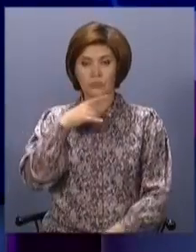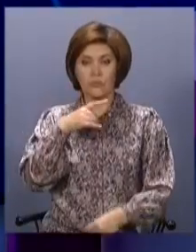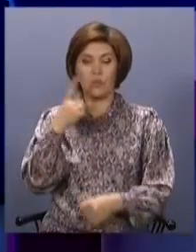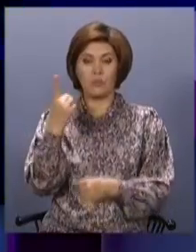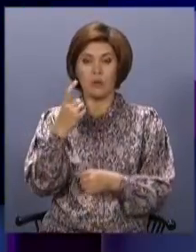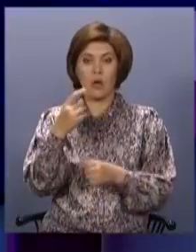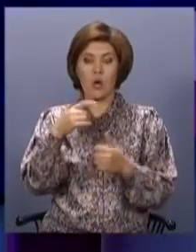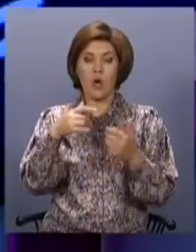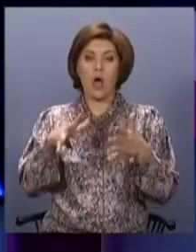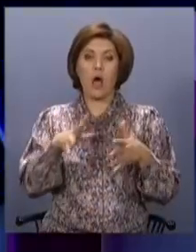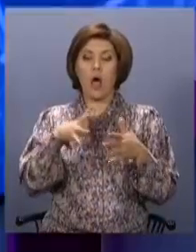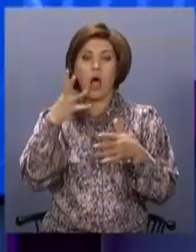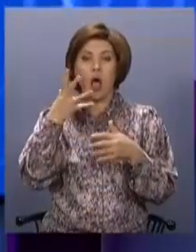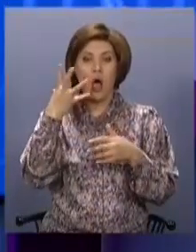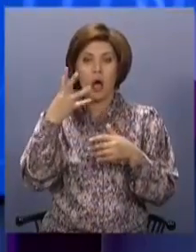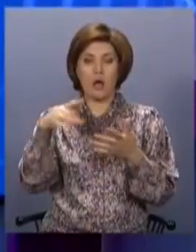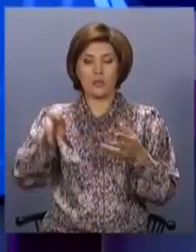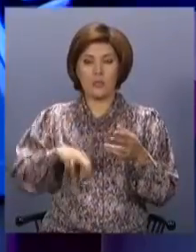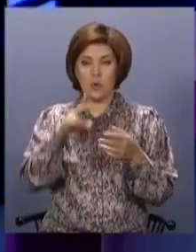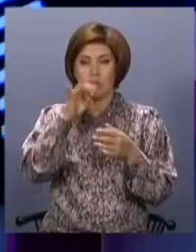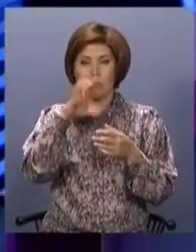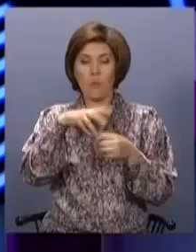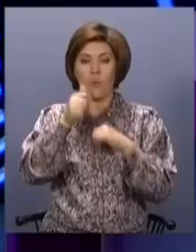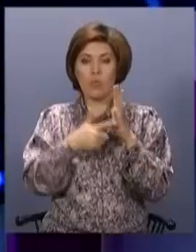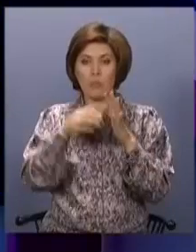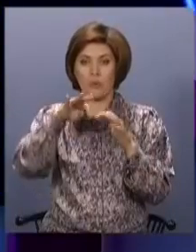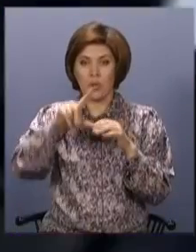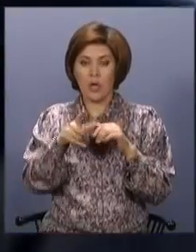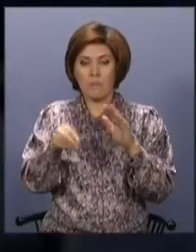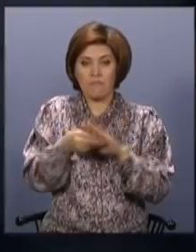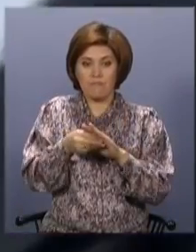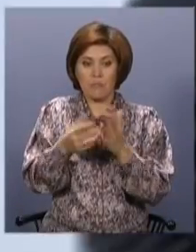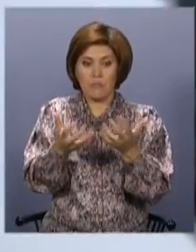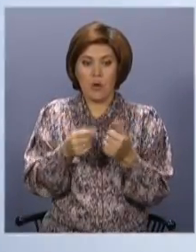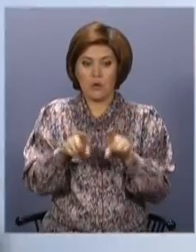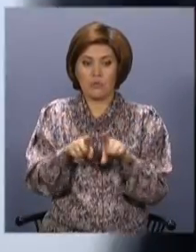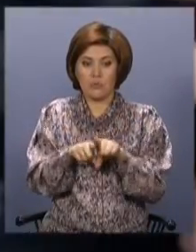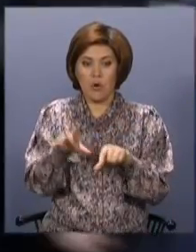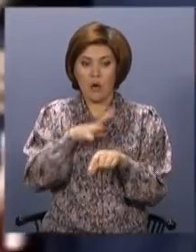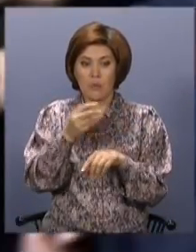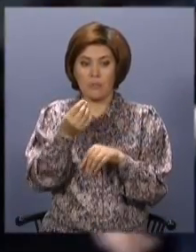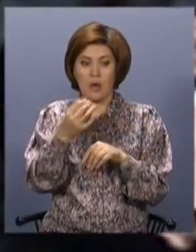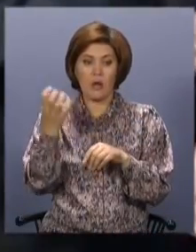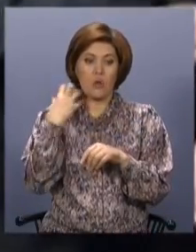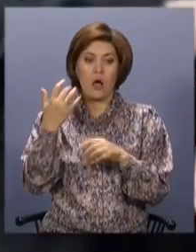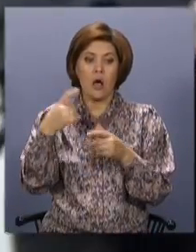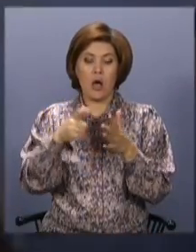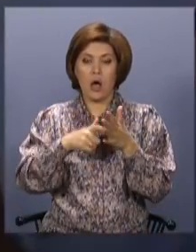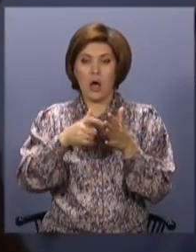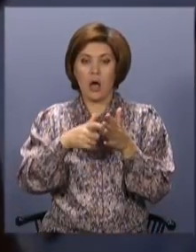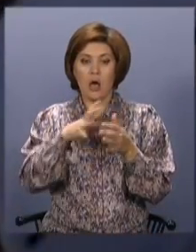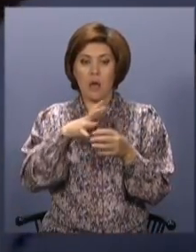Қазақавтожолдың Қарағанды облыстық филиалының директоры Ғаділ Мұқанов 17 миллион теңге парамен ұсталды. Ол қап-қаражатты Қызылорда Қарағанды